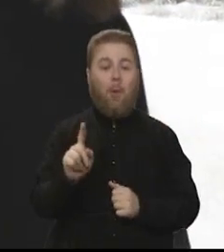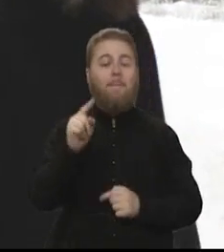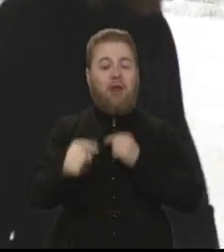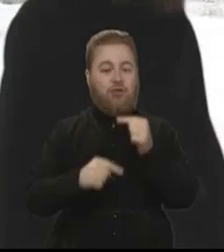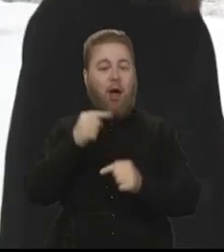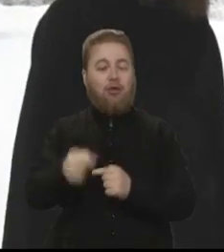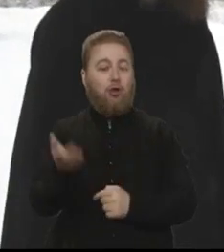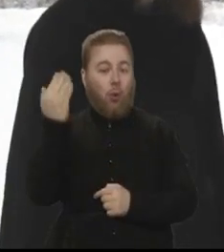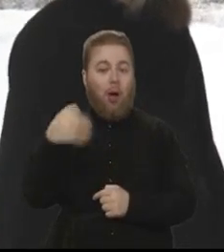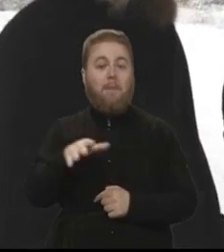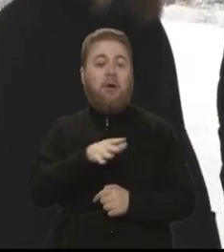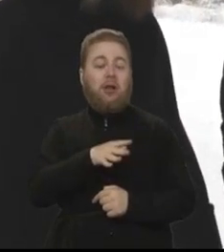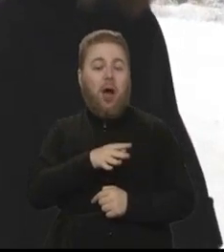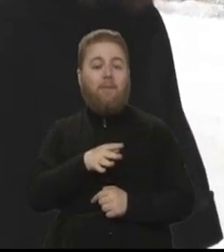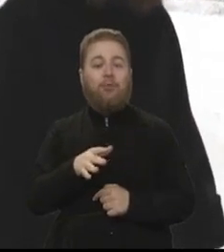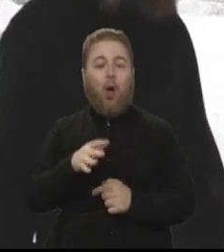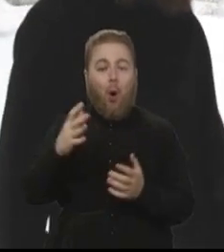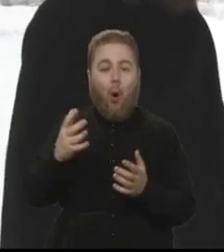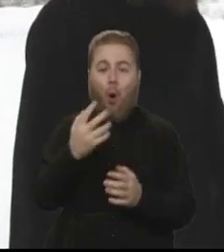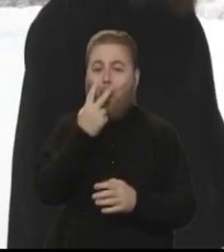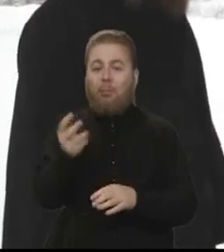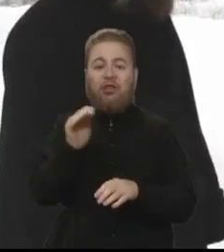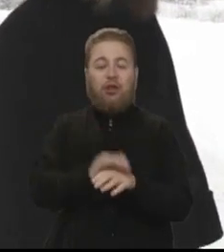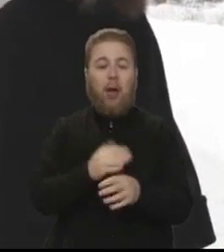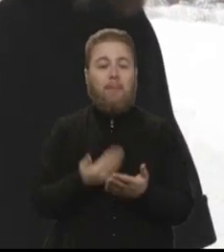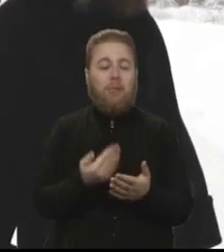была обретена примерно в